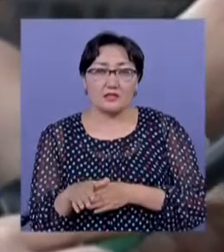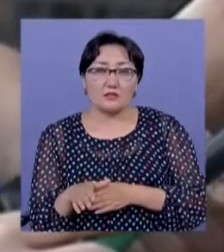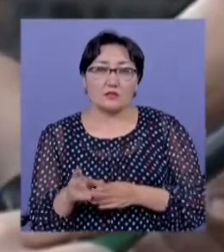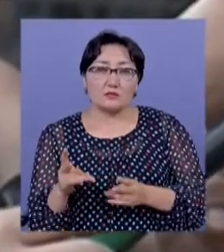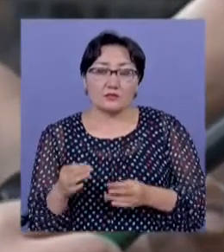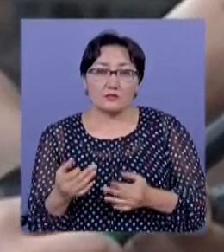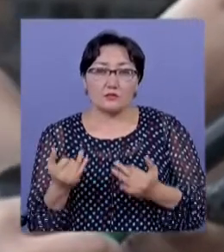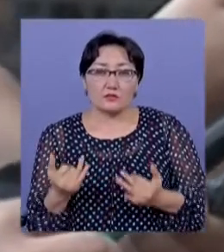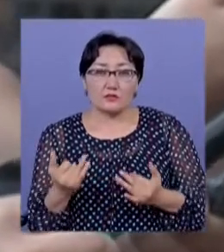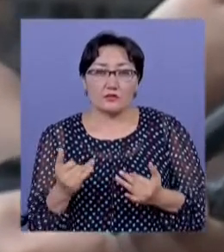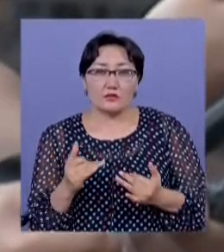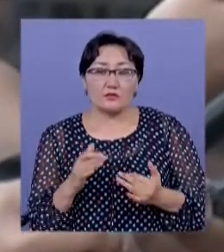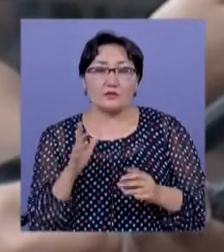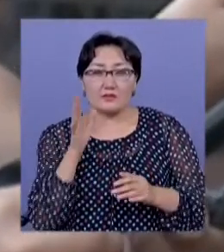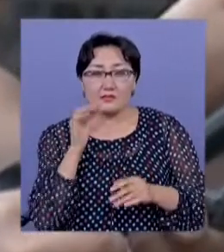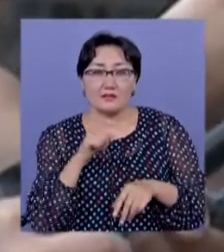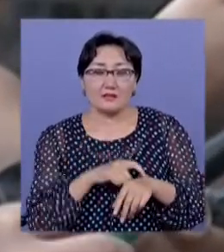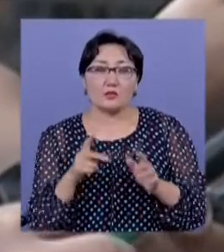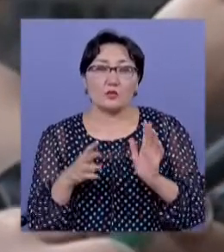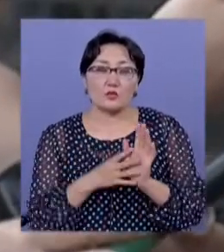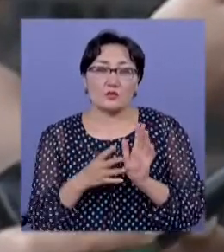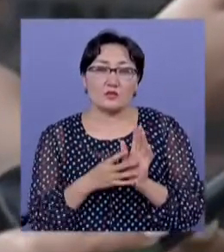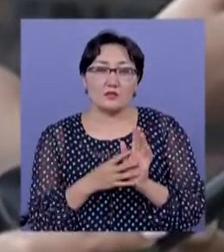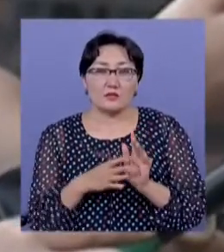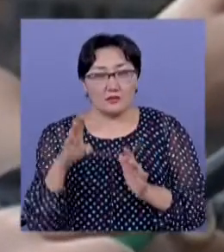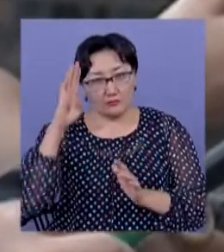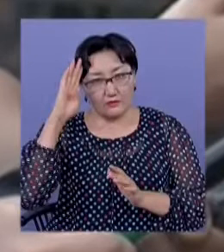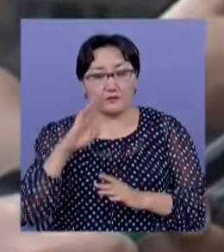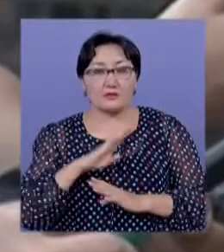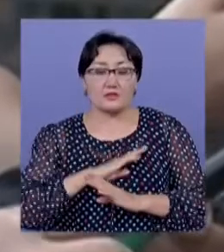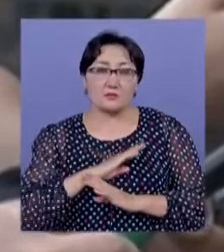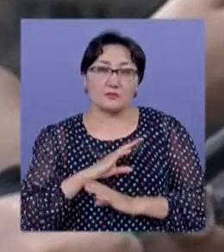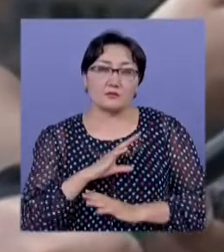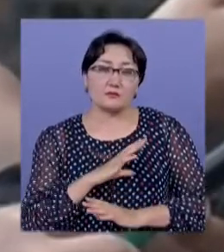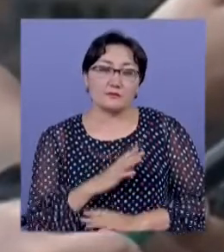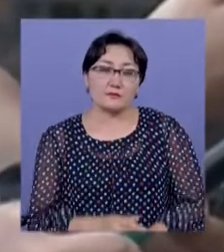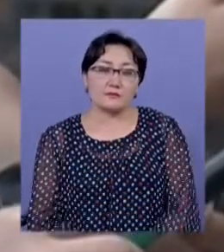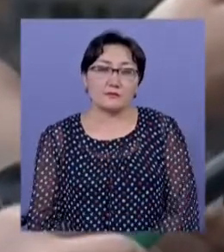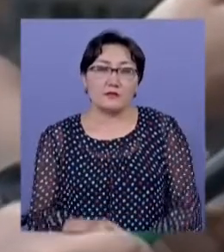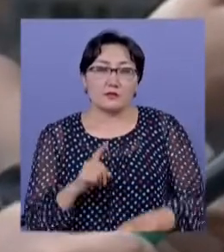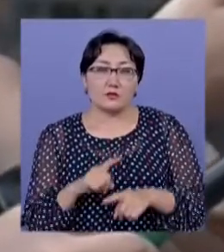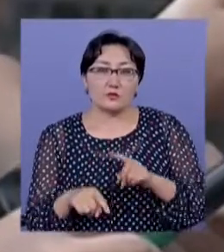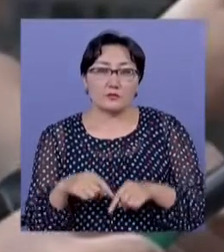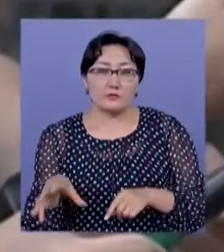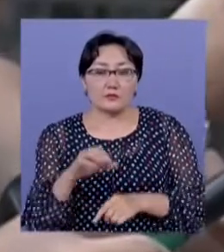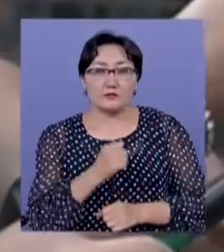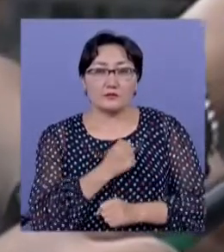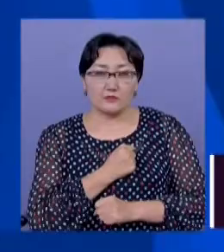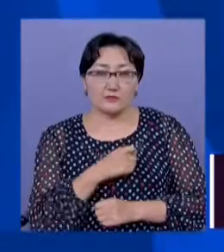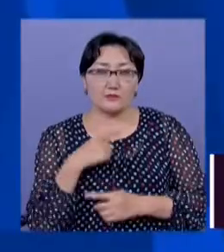Дегенмен де бүгін сағат 9-да бала қайтыс болды. Туысқандарына қайғырып көңіл